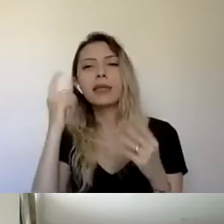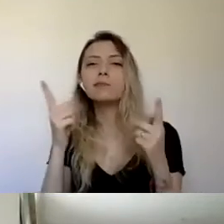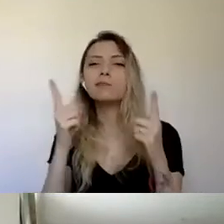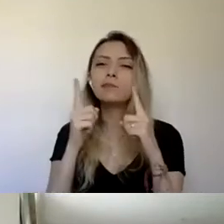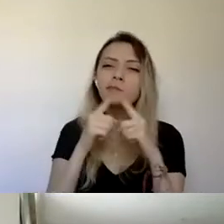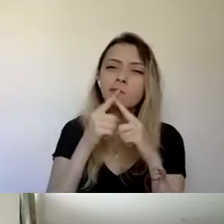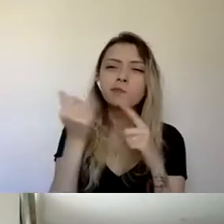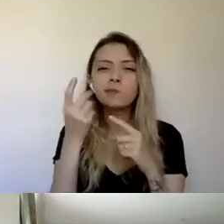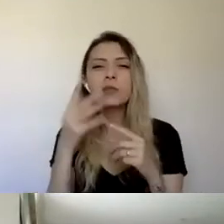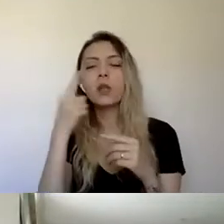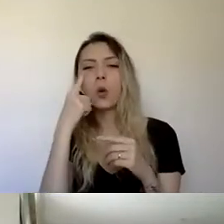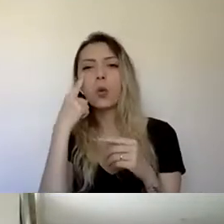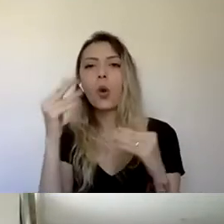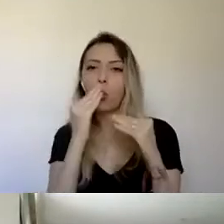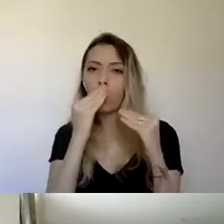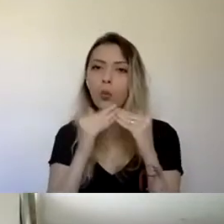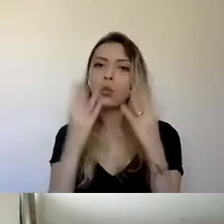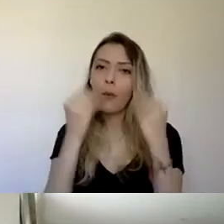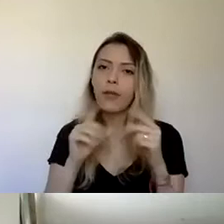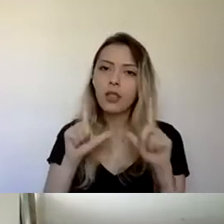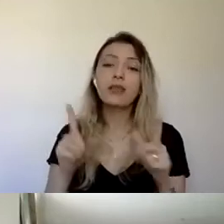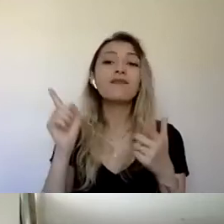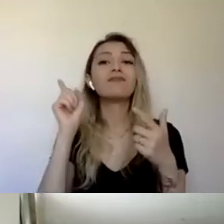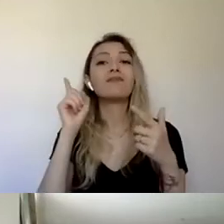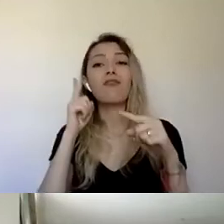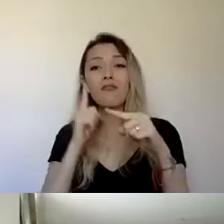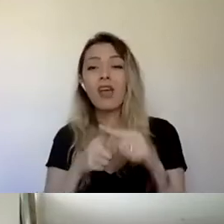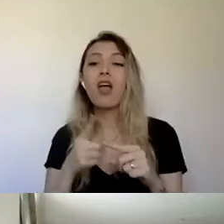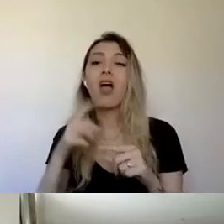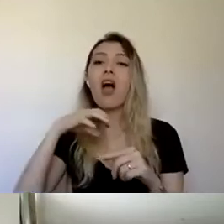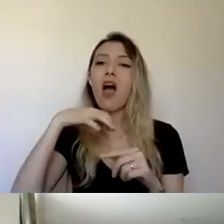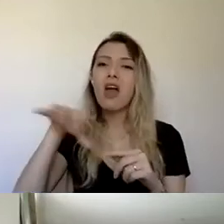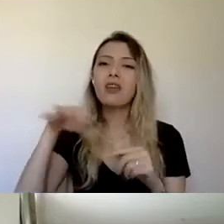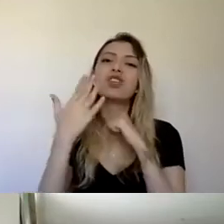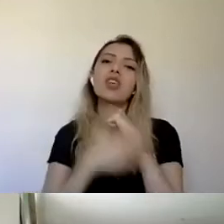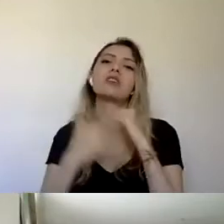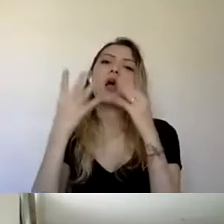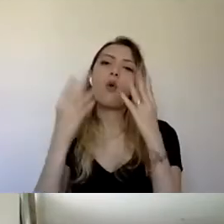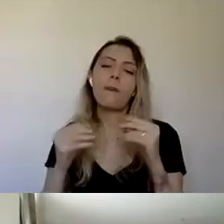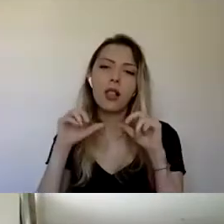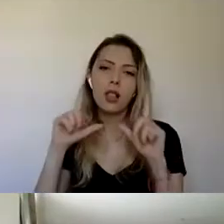gerekiyor. Ve yine biraz önce bahsettiğim gibi ayrımcılık yasağını